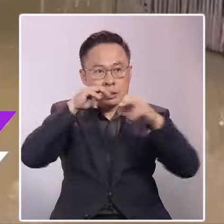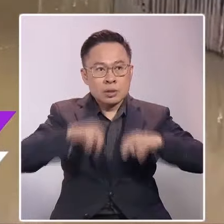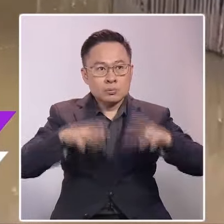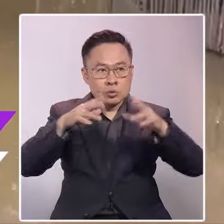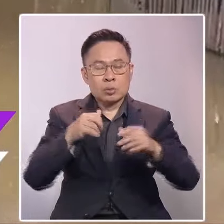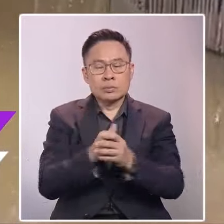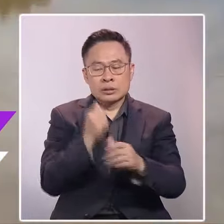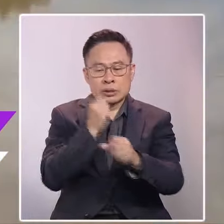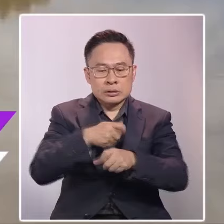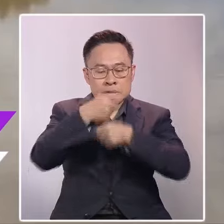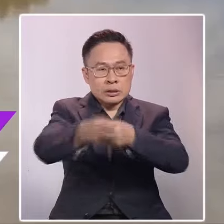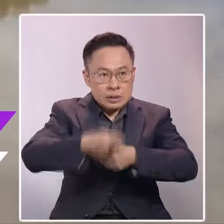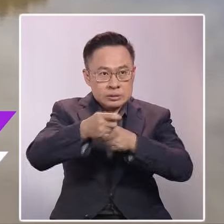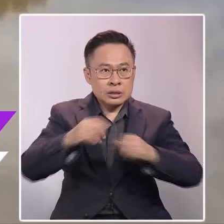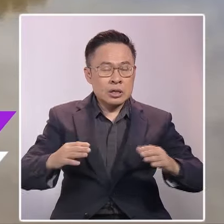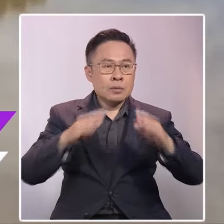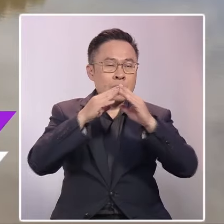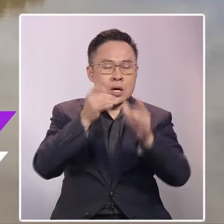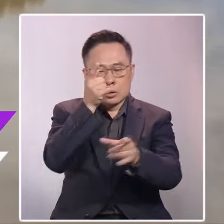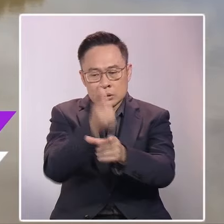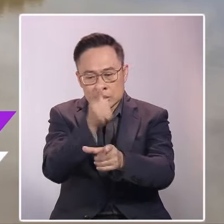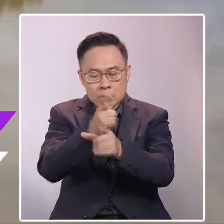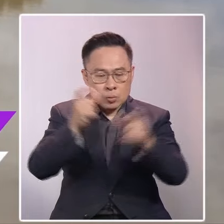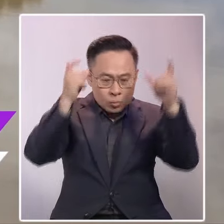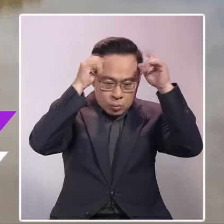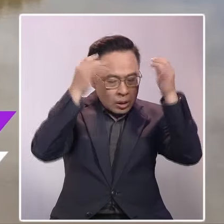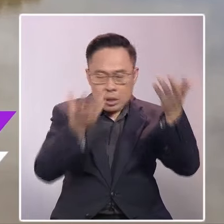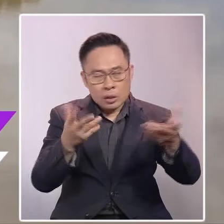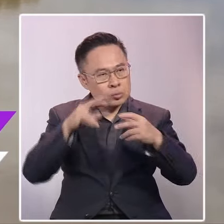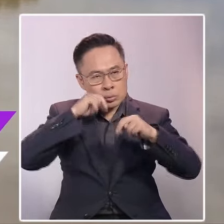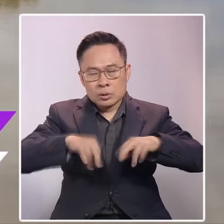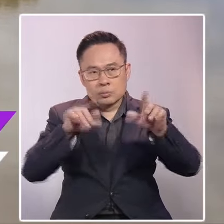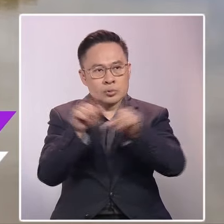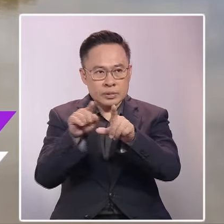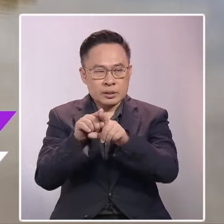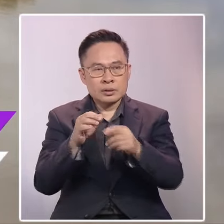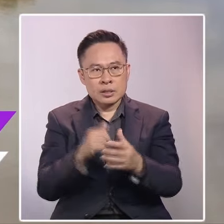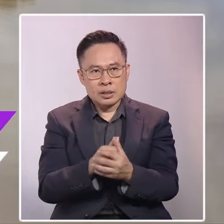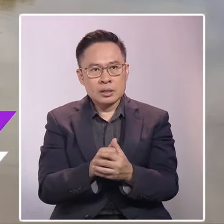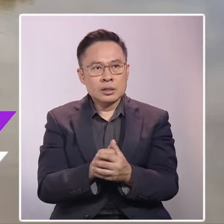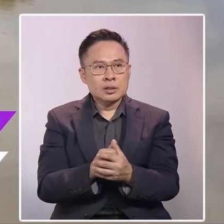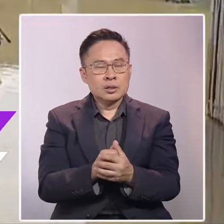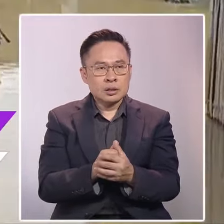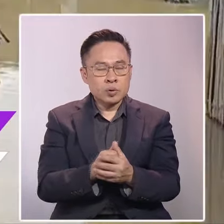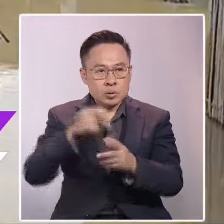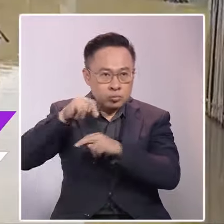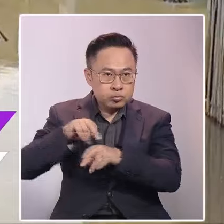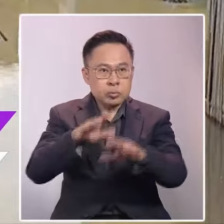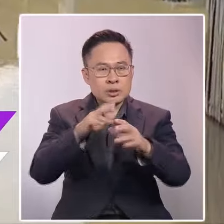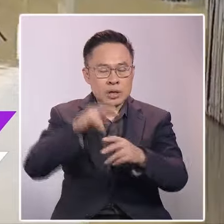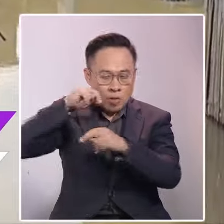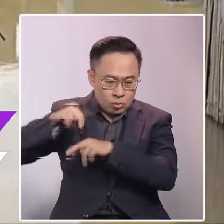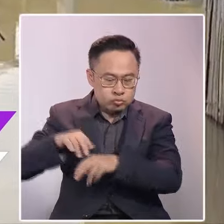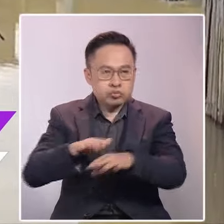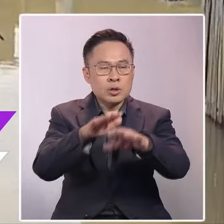เข้าท่วมโซนเศรษฐกิจในอำเภอเมืองชัยภูมิด้วยรวมทั้งที่ตำบลโคกสะอาดอำเภอคอนสวรรค์แล้วก็แห้งลงค่ะเพราะว่าไหล